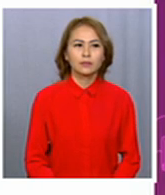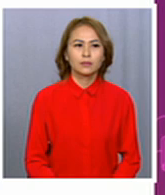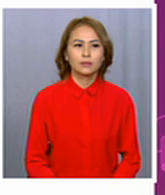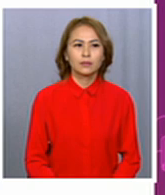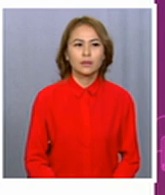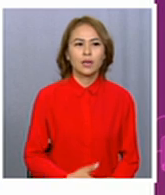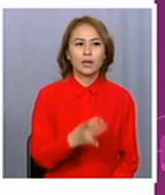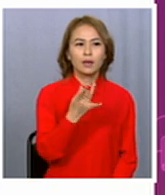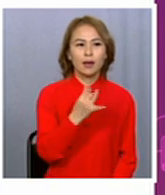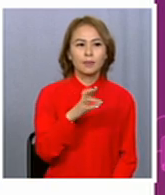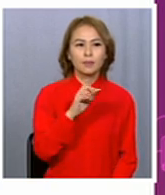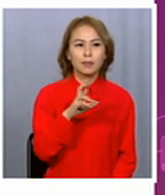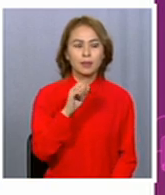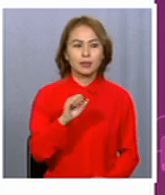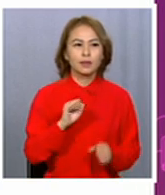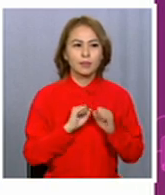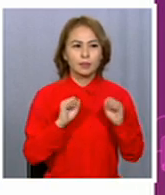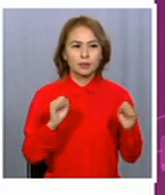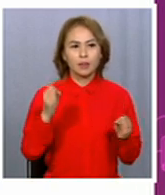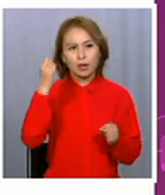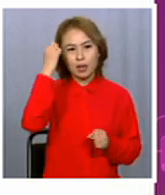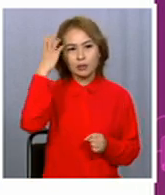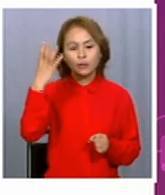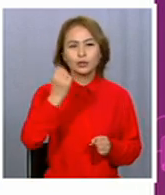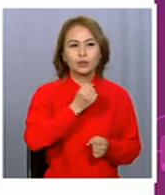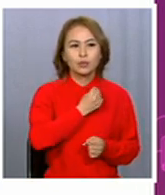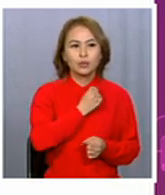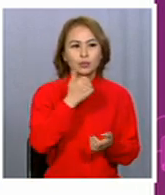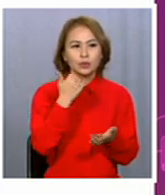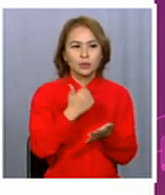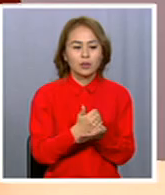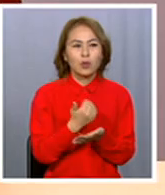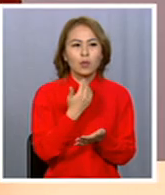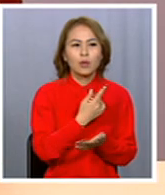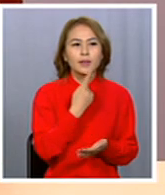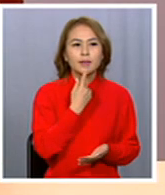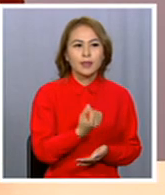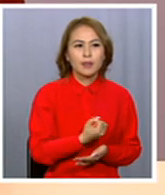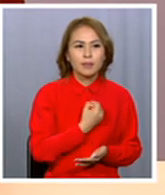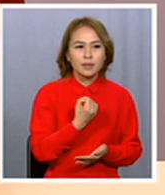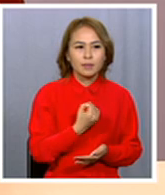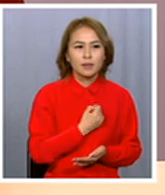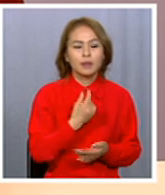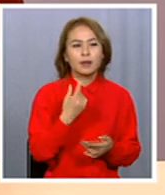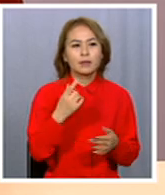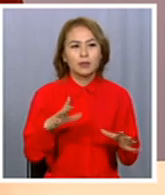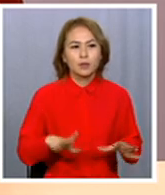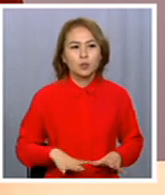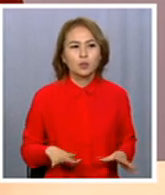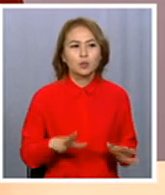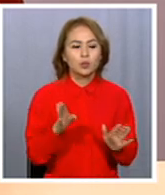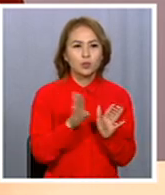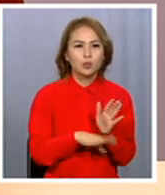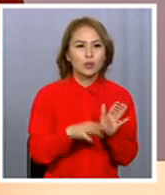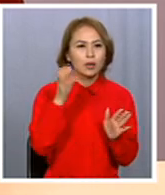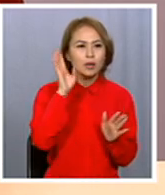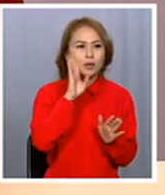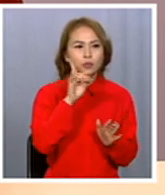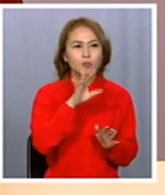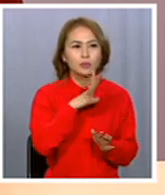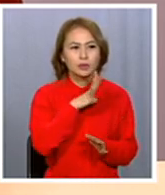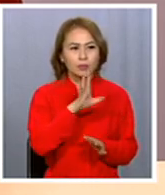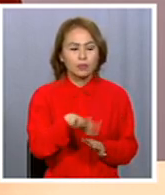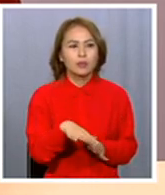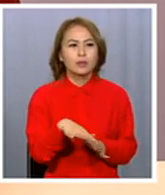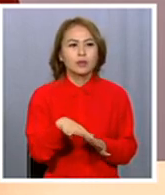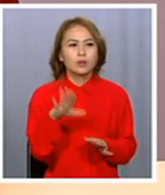Райымбек Батыр тапқыр, ақылды, жанашыр көшбасшы. Ол сарбаздары мен аттары сусыз қалмасын деген оймен